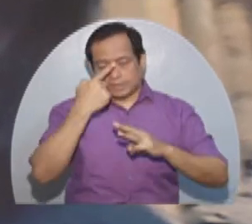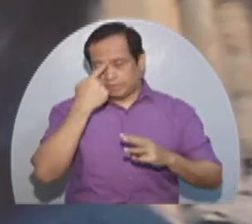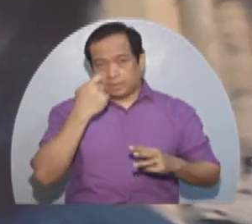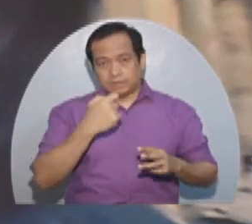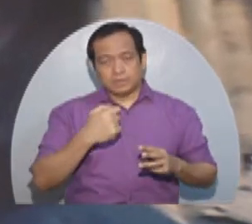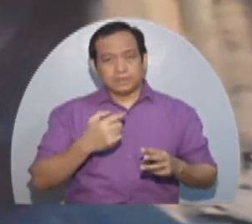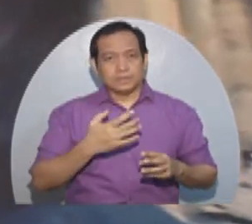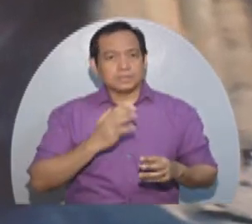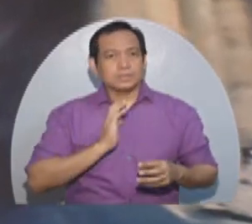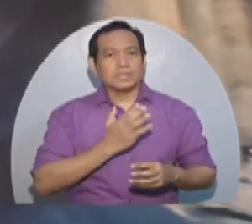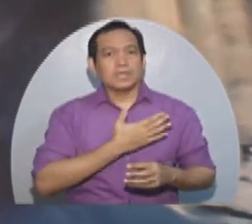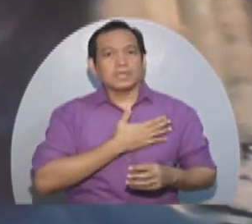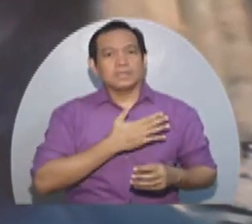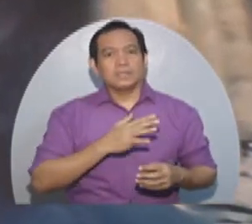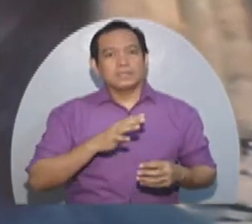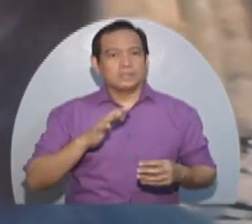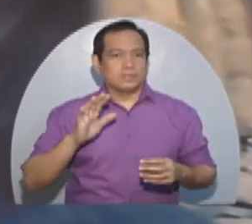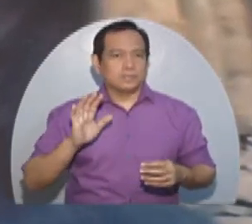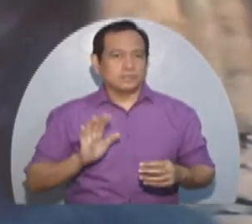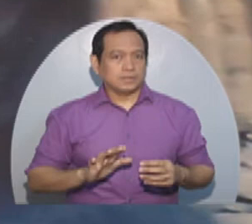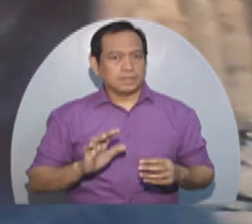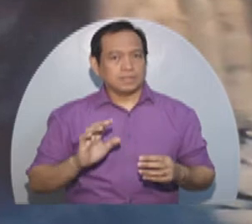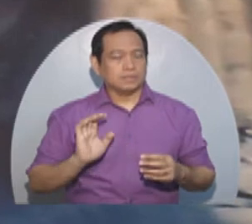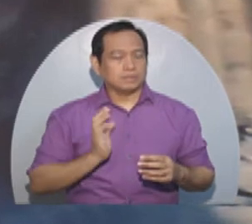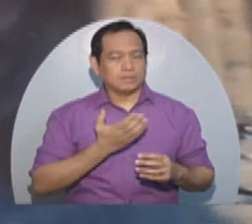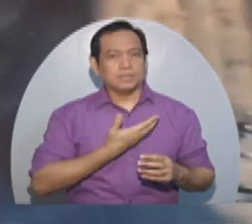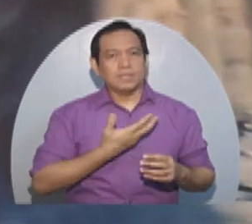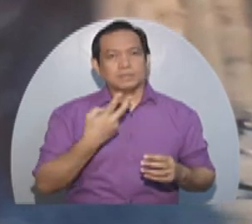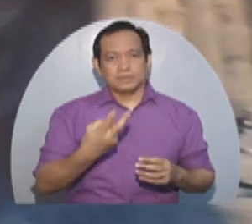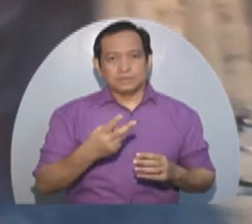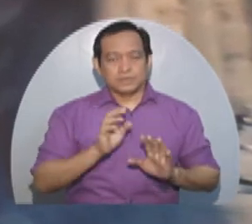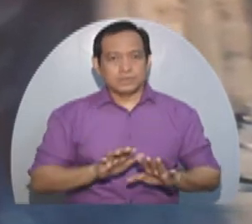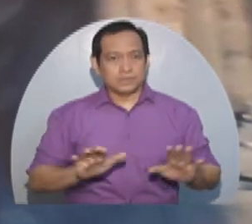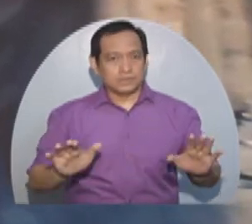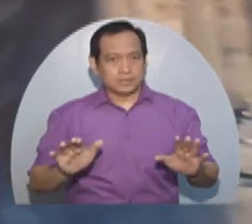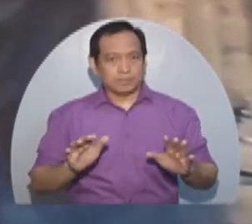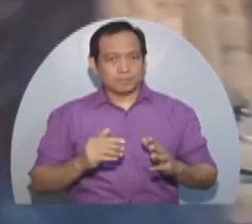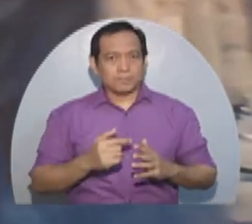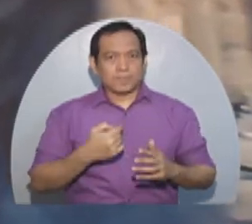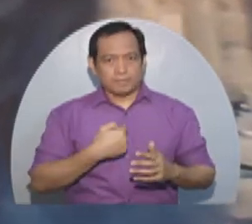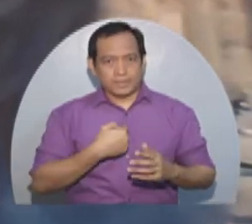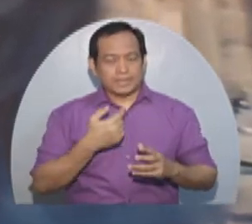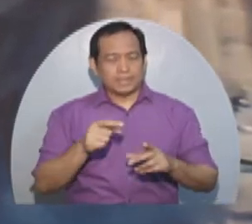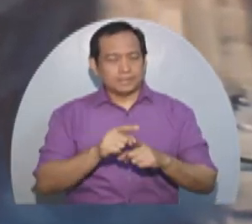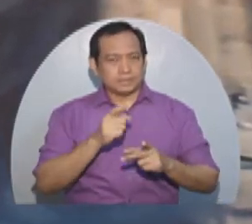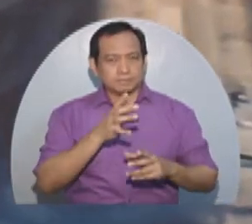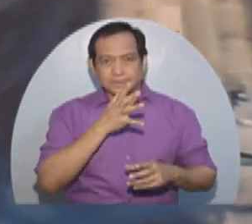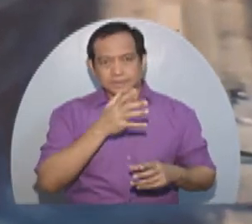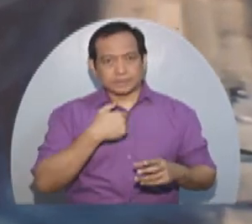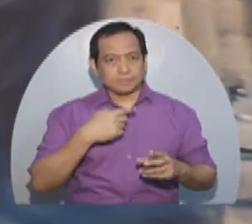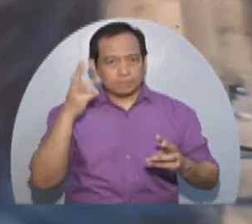kasi anak namin yun eh, dalawa lang po kasi ang anak namin. Siyempre ako bilang